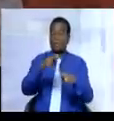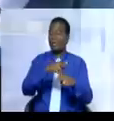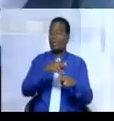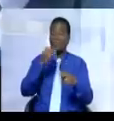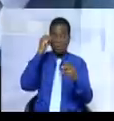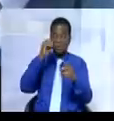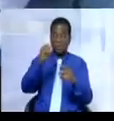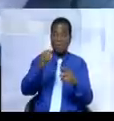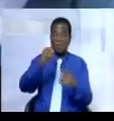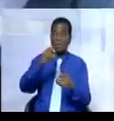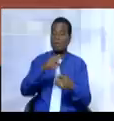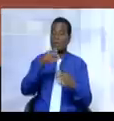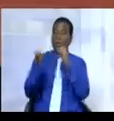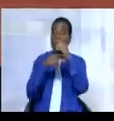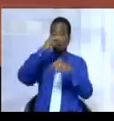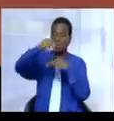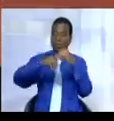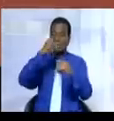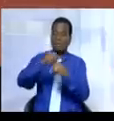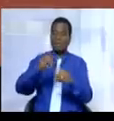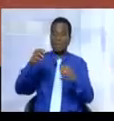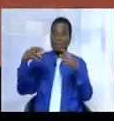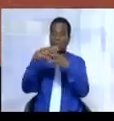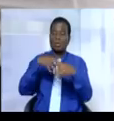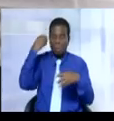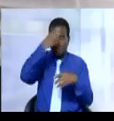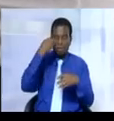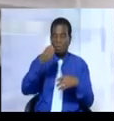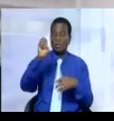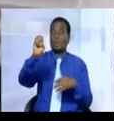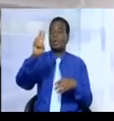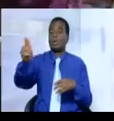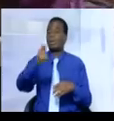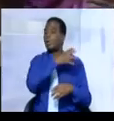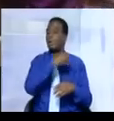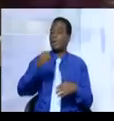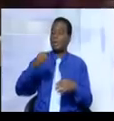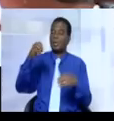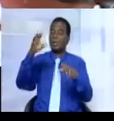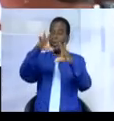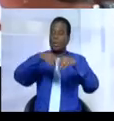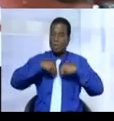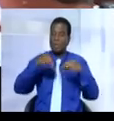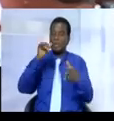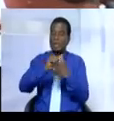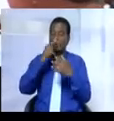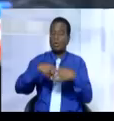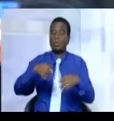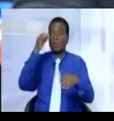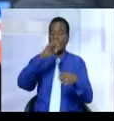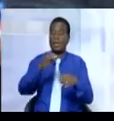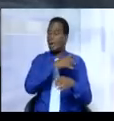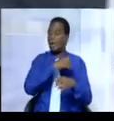de fonds, notamment la Banque mondiale, l'Union européenne et la Banque africaine de développement. Son adoption est perçue comme un facteur de